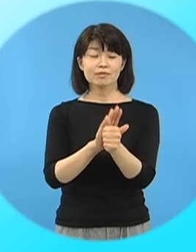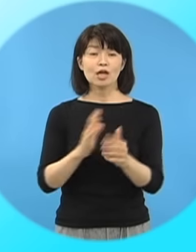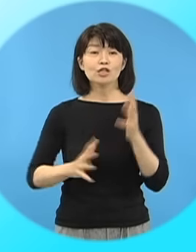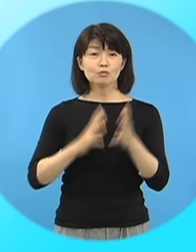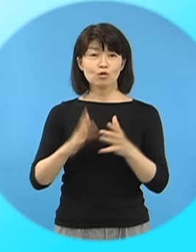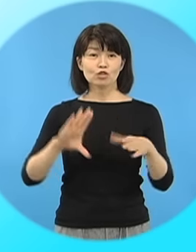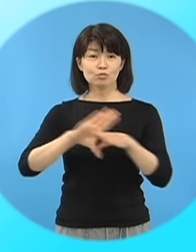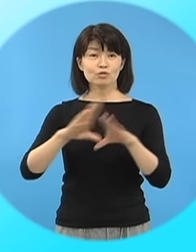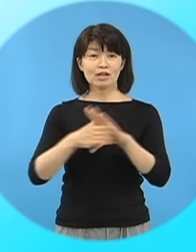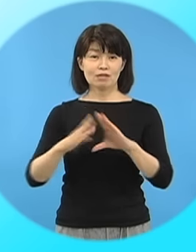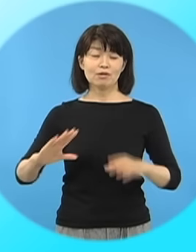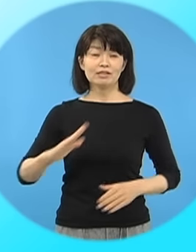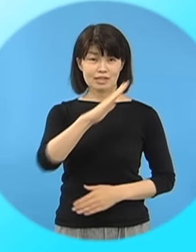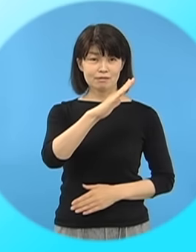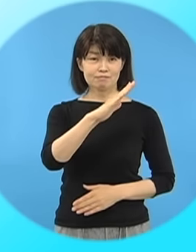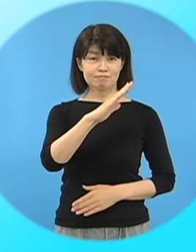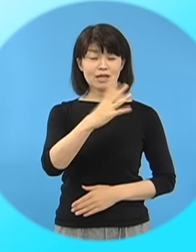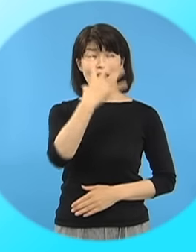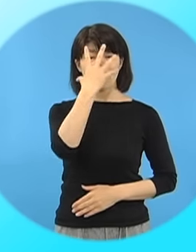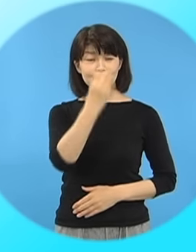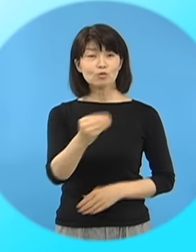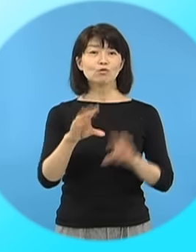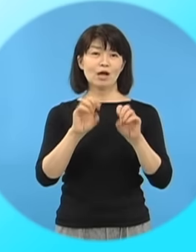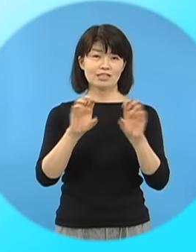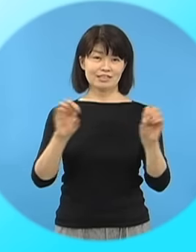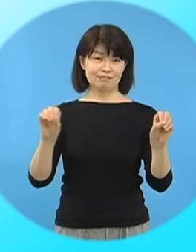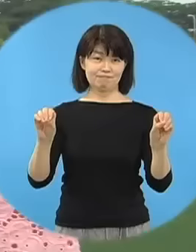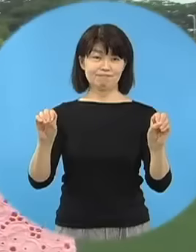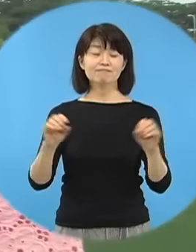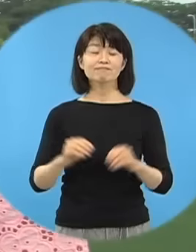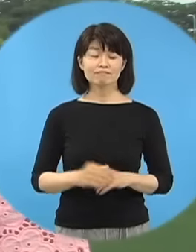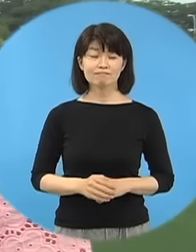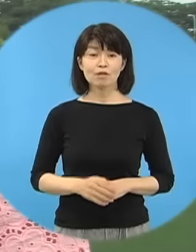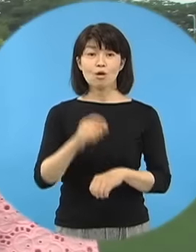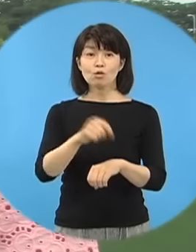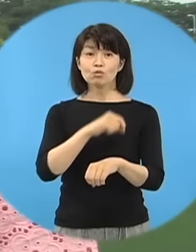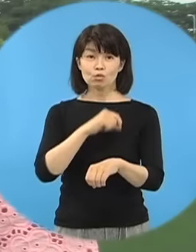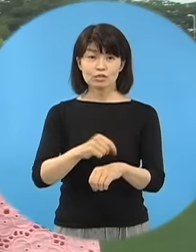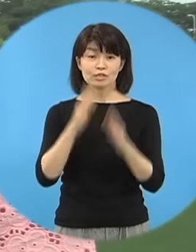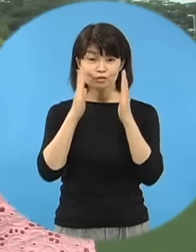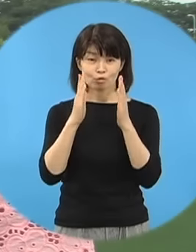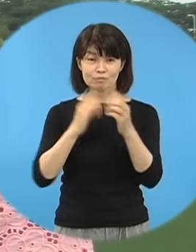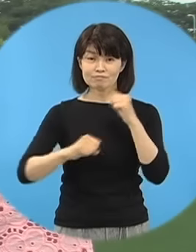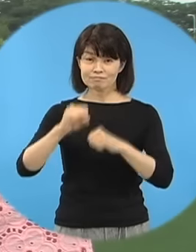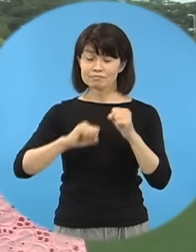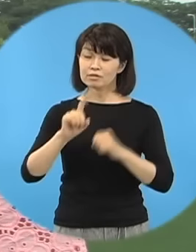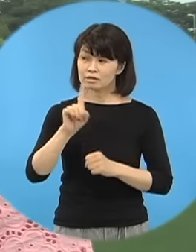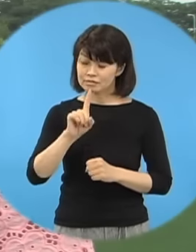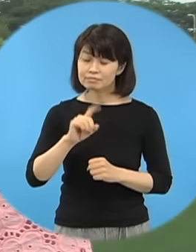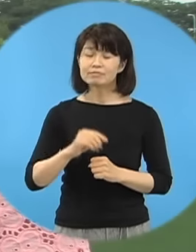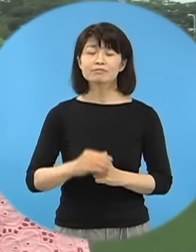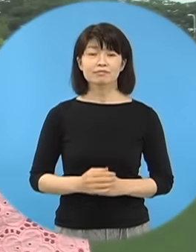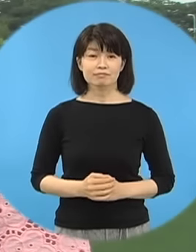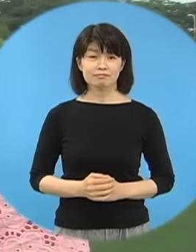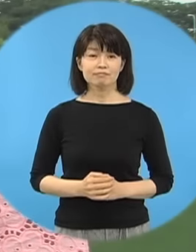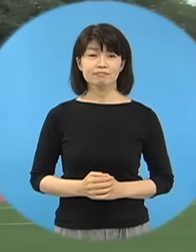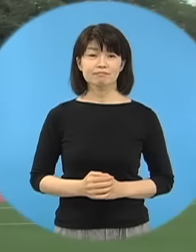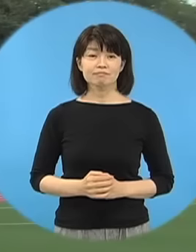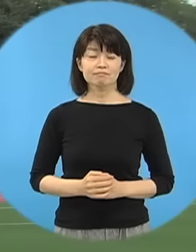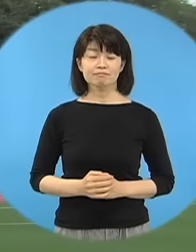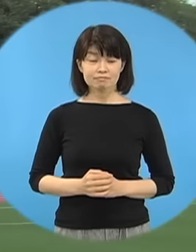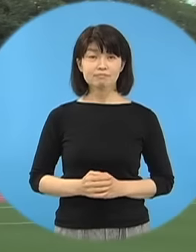スポーツ文化の発展魅力発信ですその中でも特に力を入れていることは何です